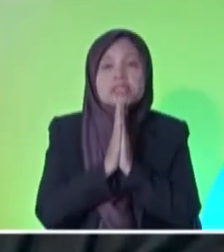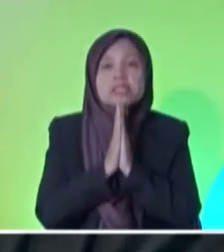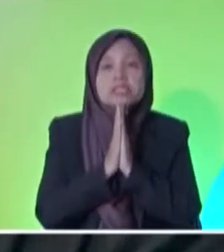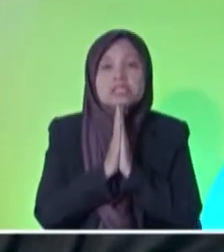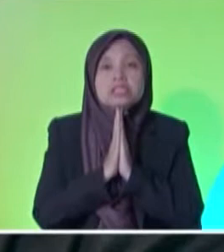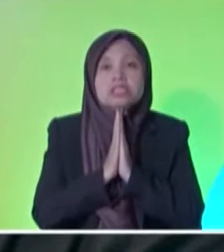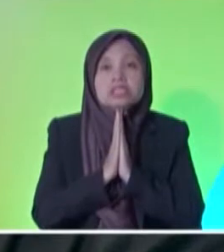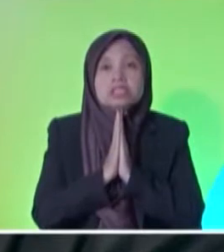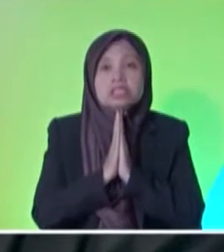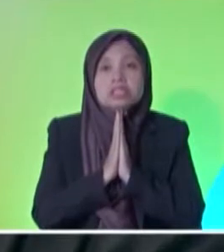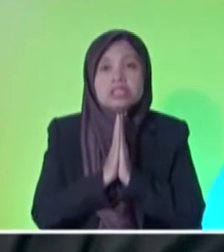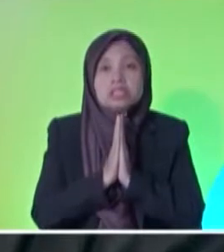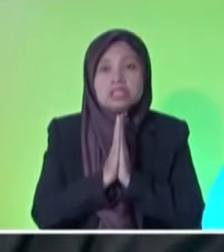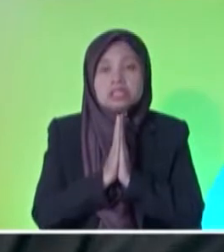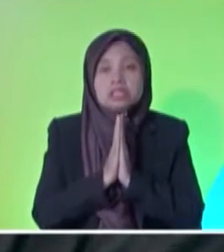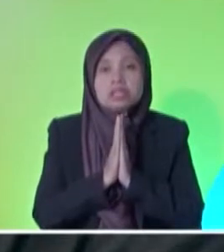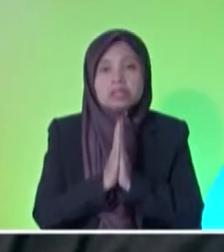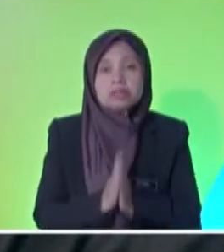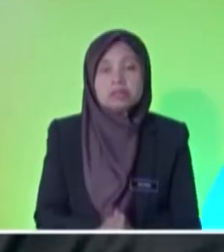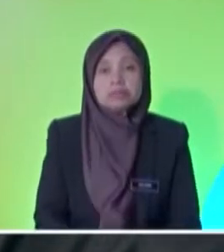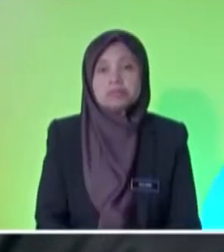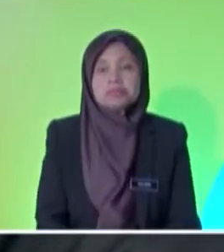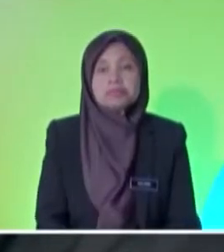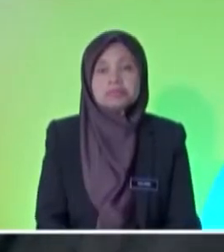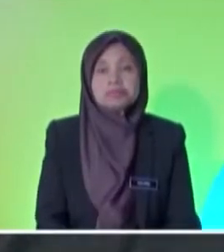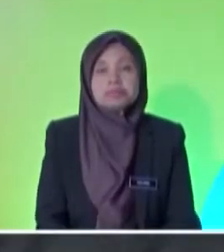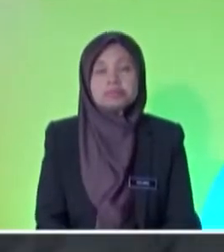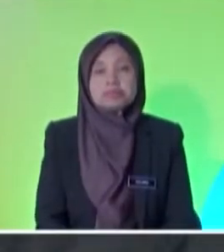kardus-kardus lillahi taala oke